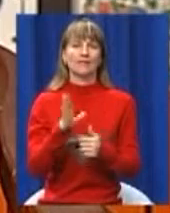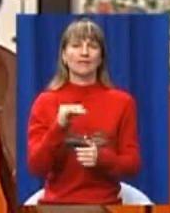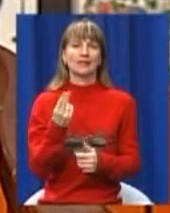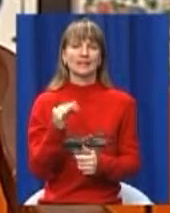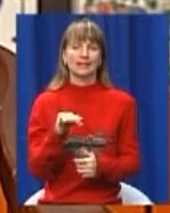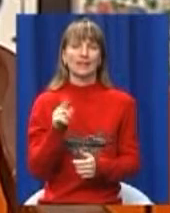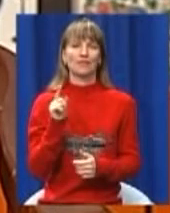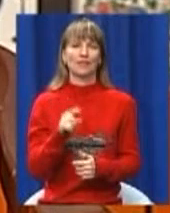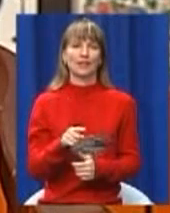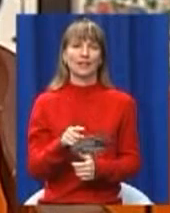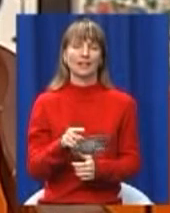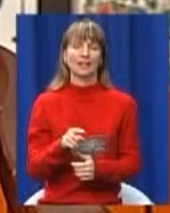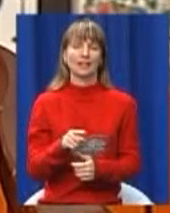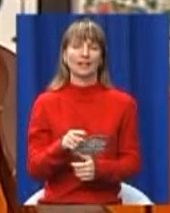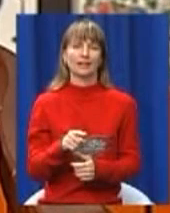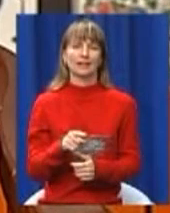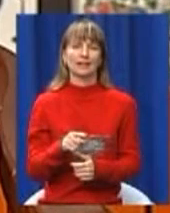середньовіччя